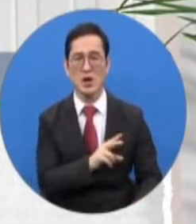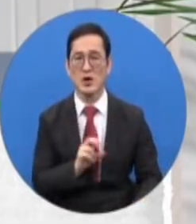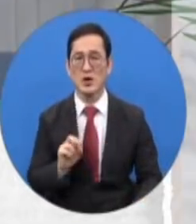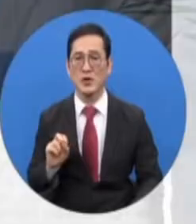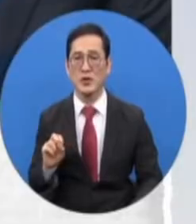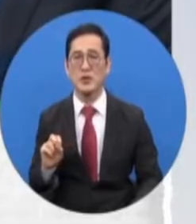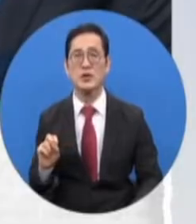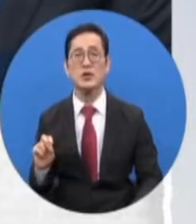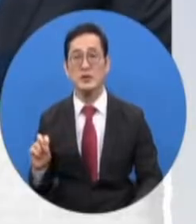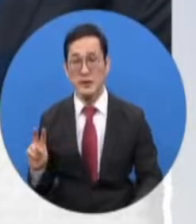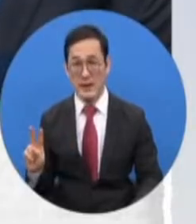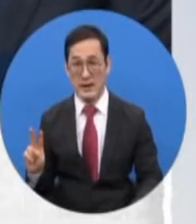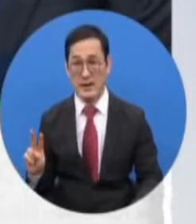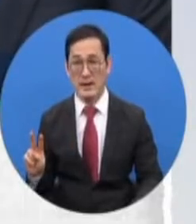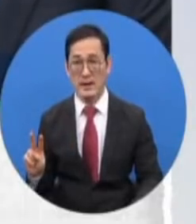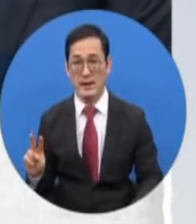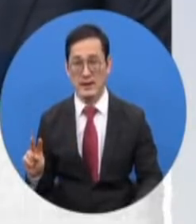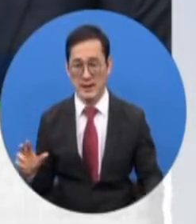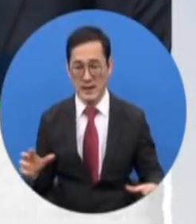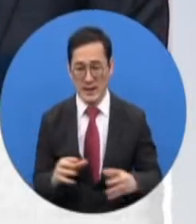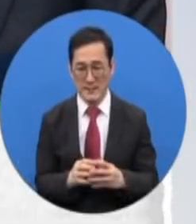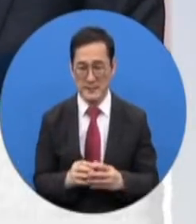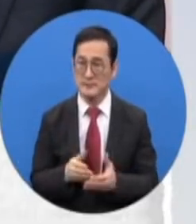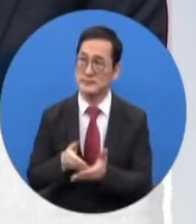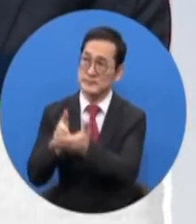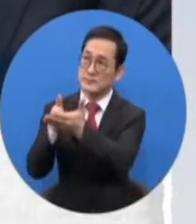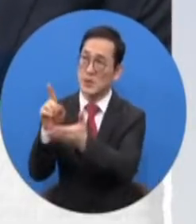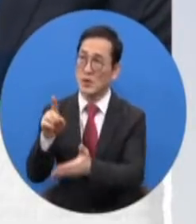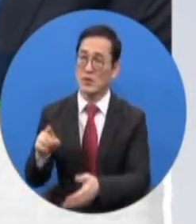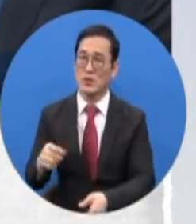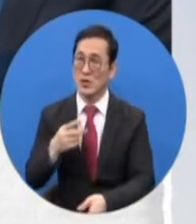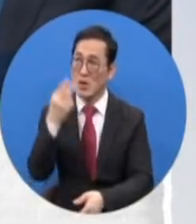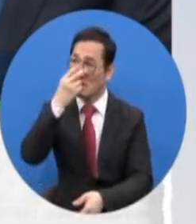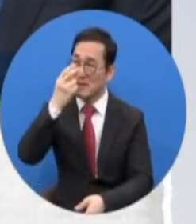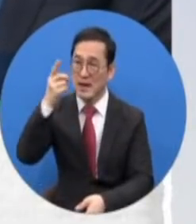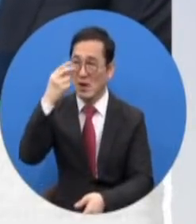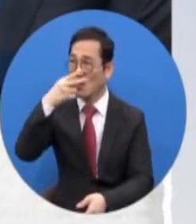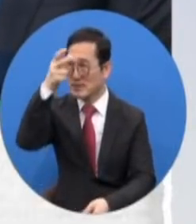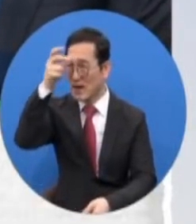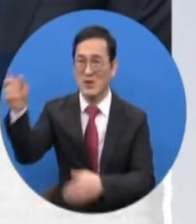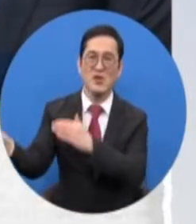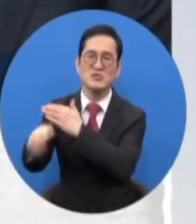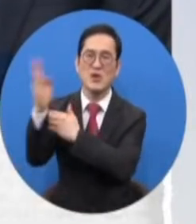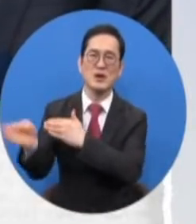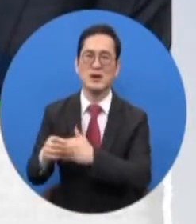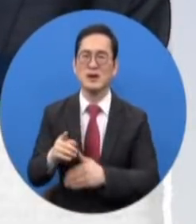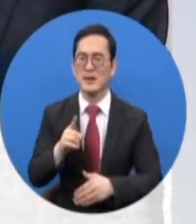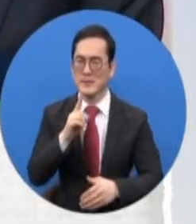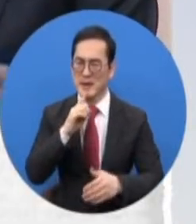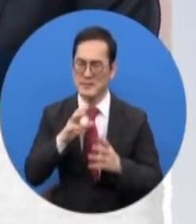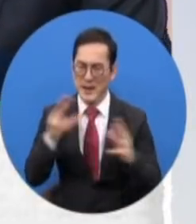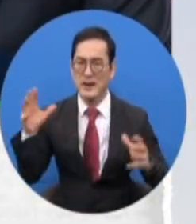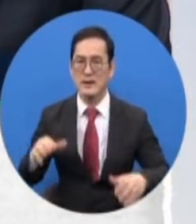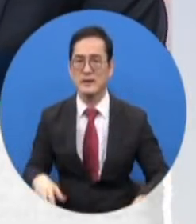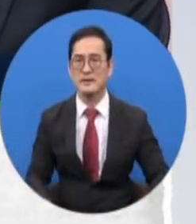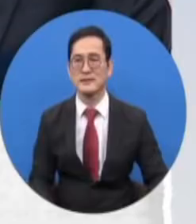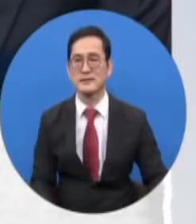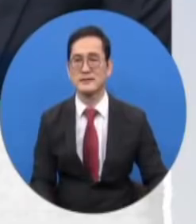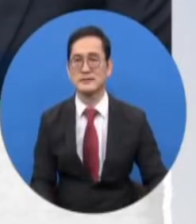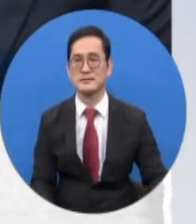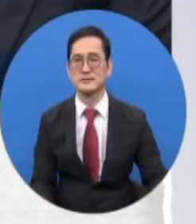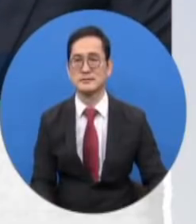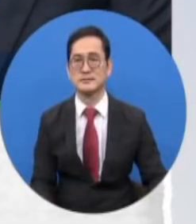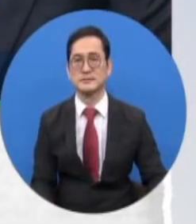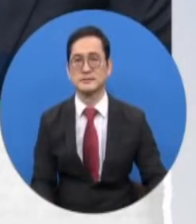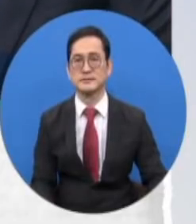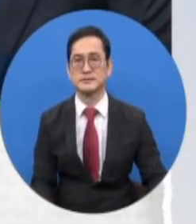유일하게 한 몫을 냈던 게 딱 하나입니다. 검찰 수사 문제 있다는 겁니다. 그런 점에서 검찰 수사가 문제가 있다는 데서는 많은 국민들이 동의할 거라